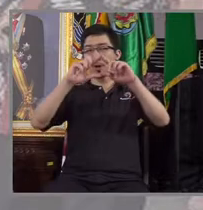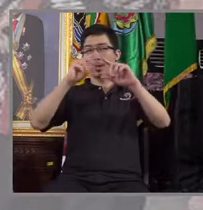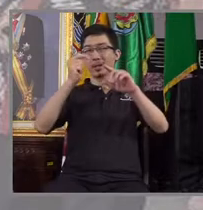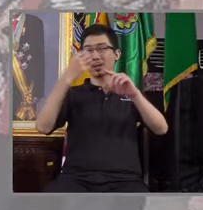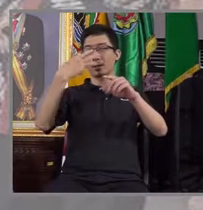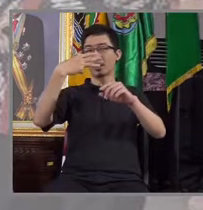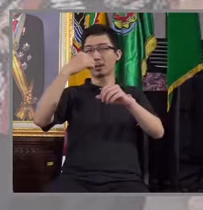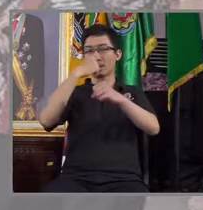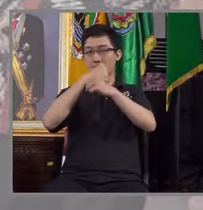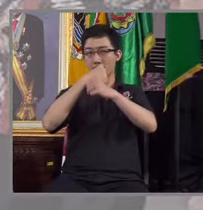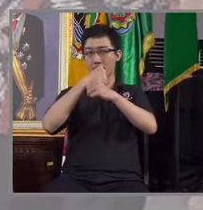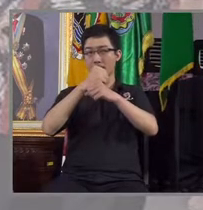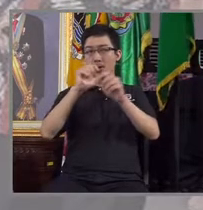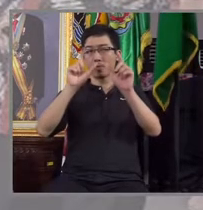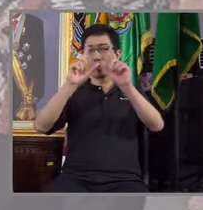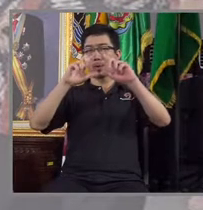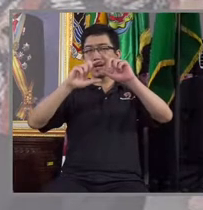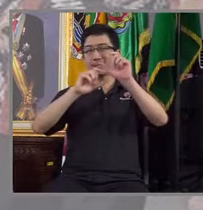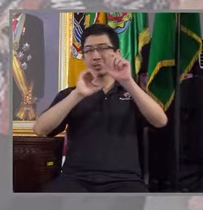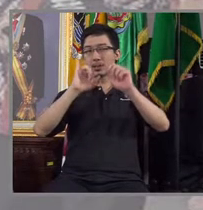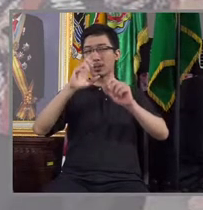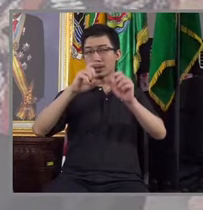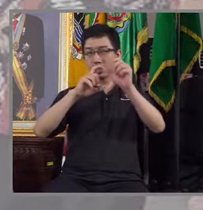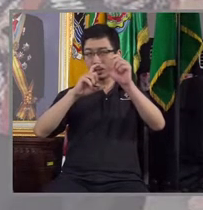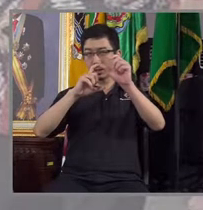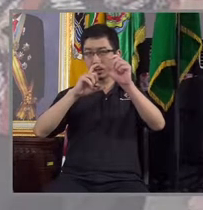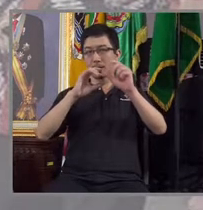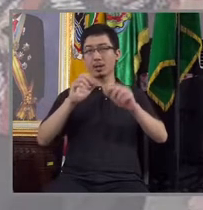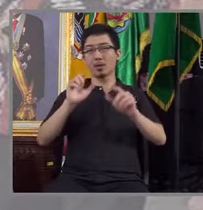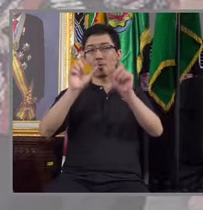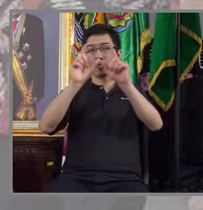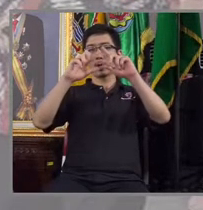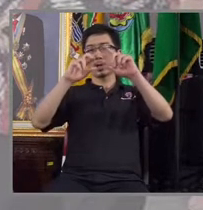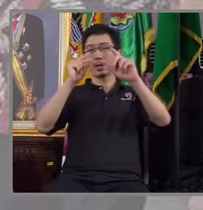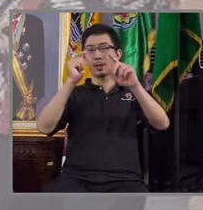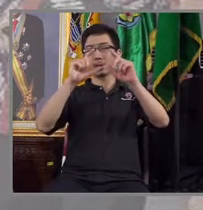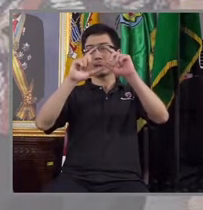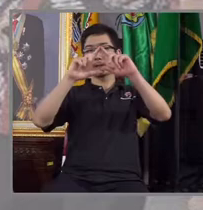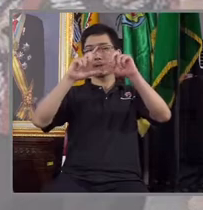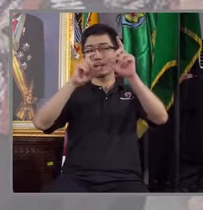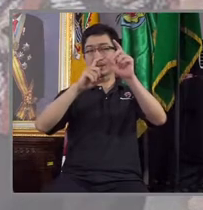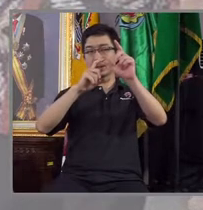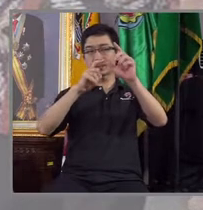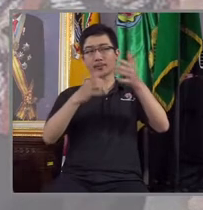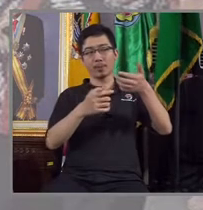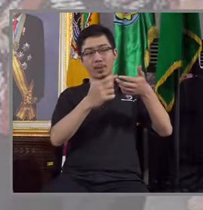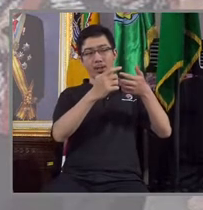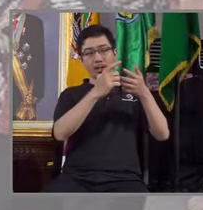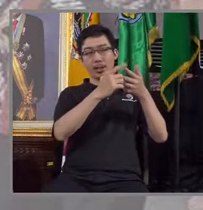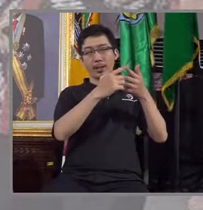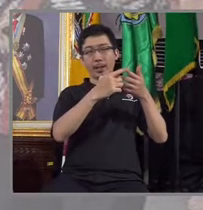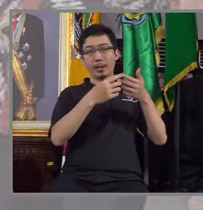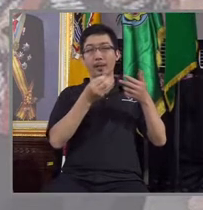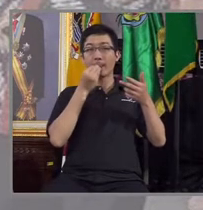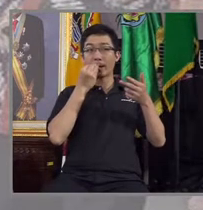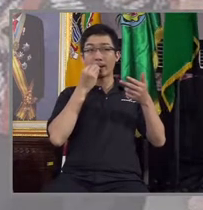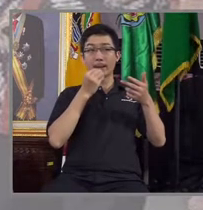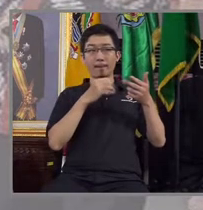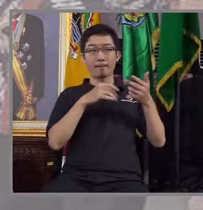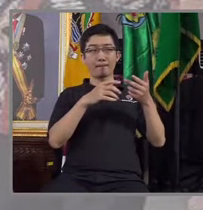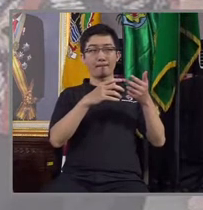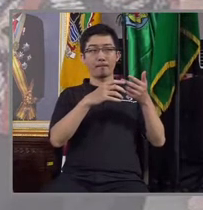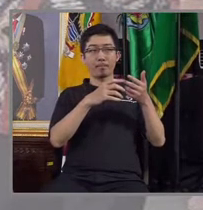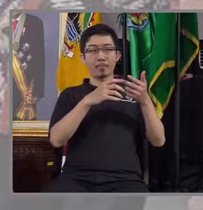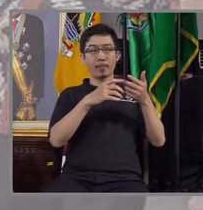di antara lain Hai di bidang kesehatan pendidikan dan ekonomi kerakyatan kesehatan